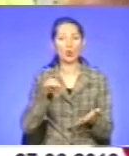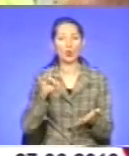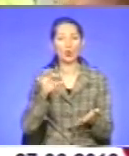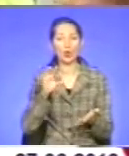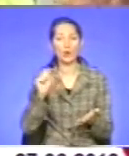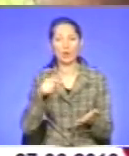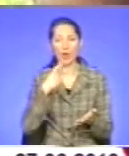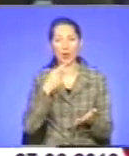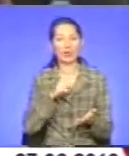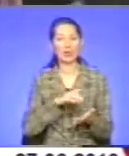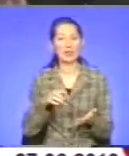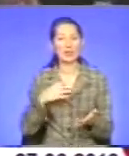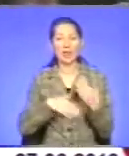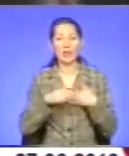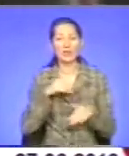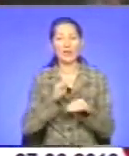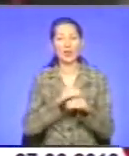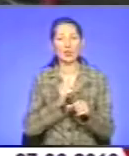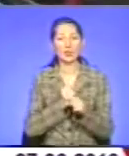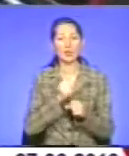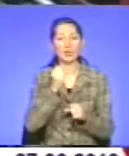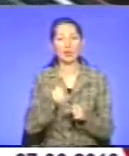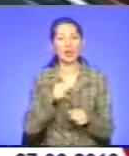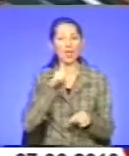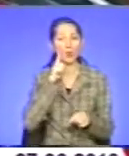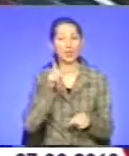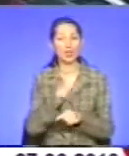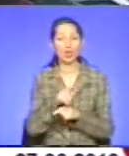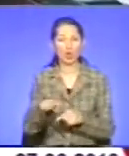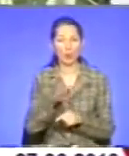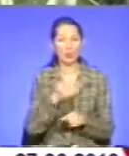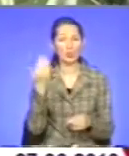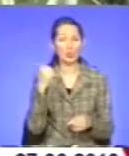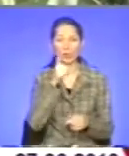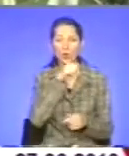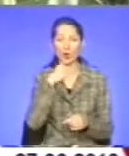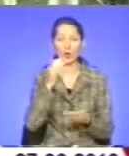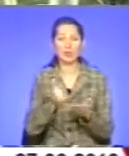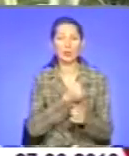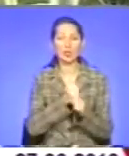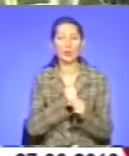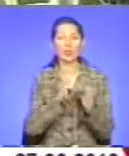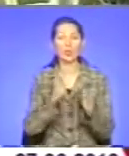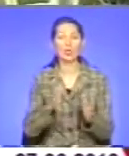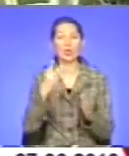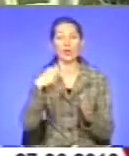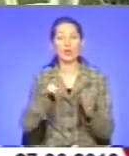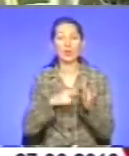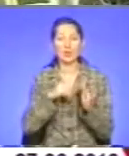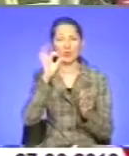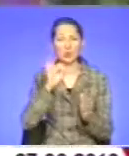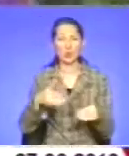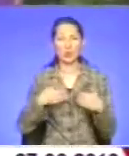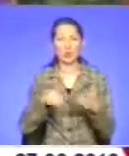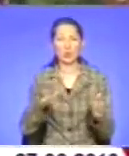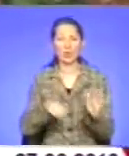наводить невтішні факти з працевлаштування молоді на Тернопільщині. За минулі роки знайшли роботу лише 27%